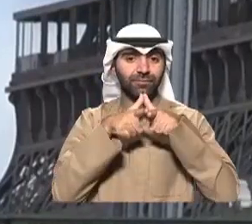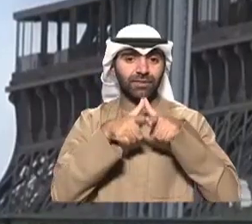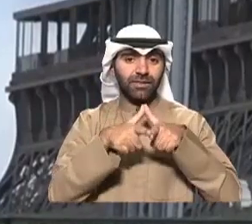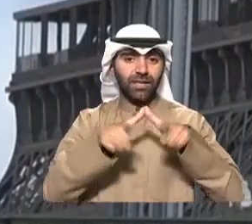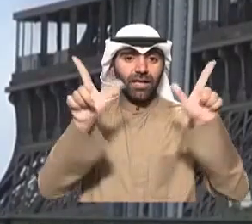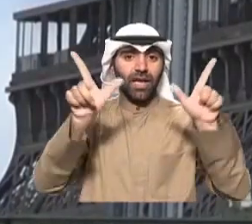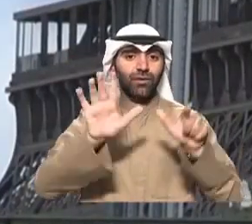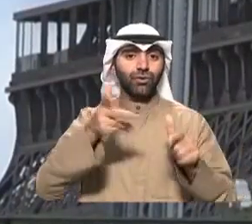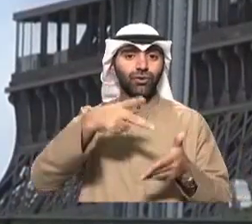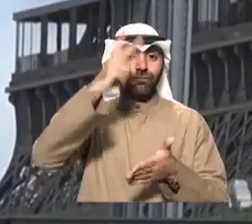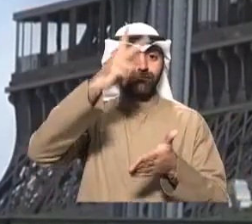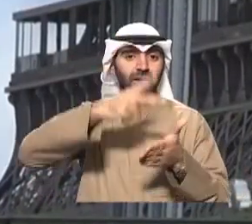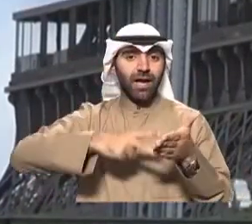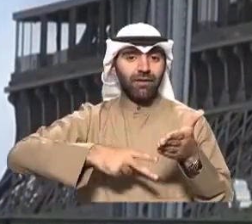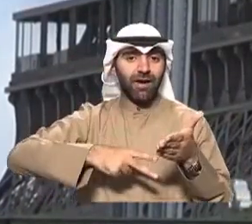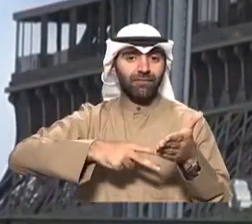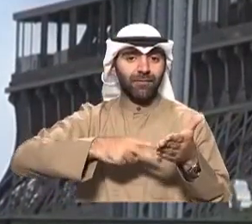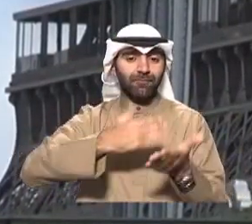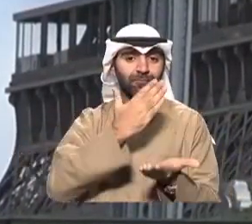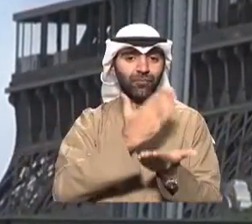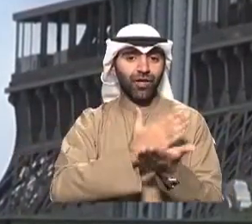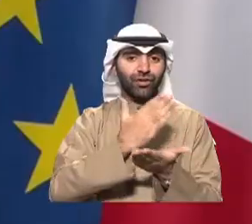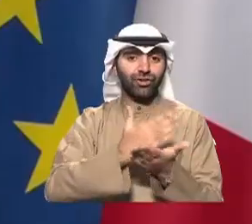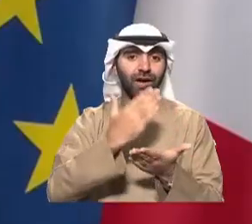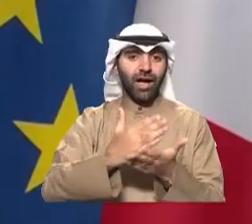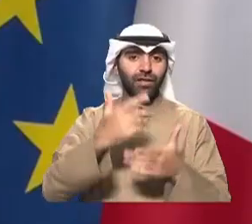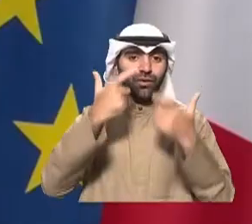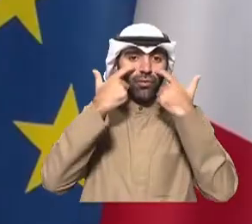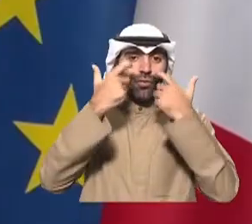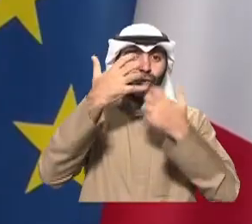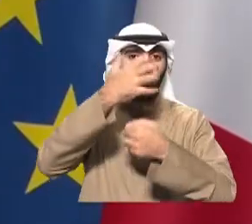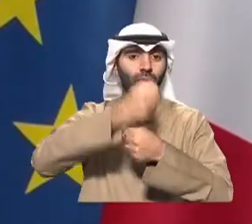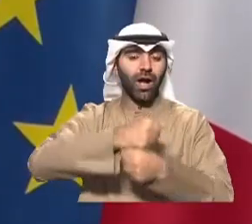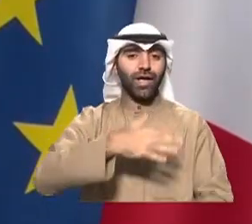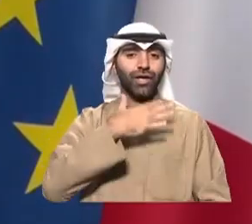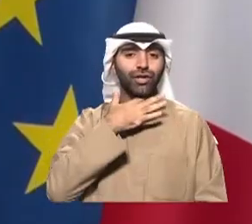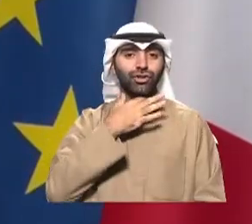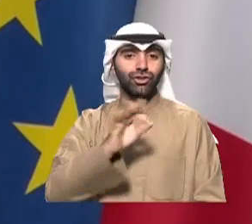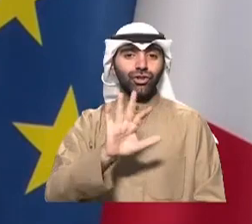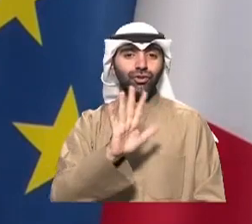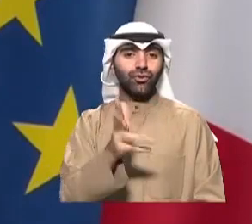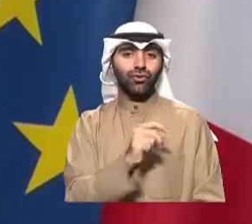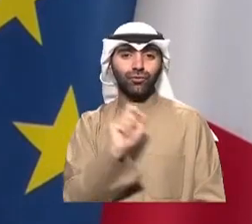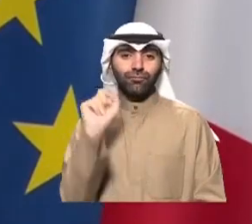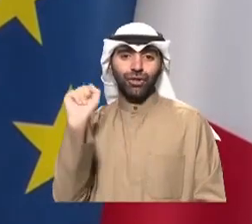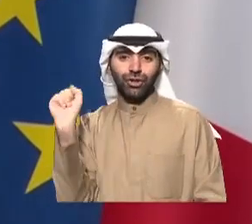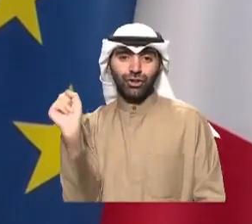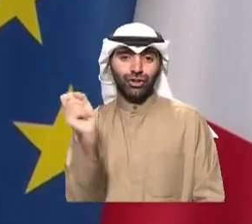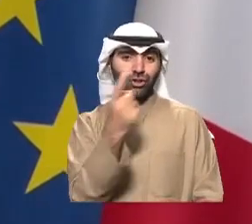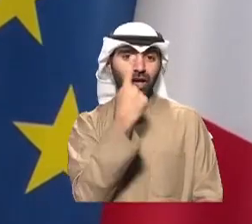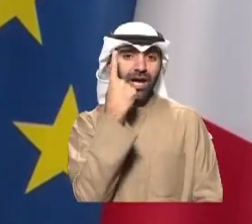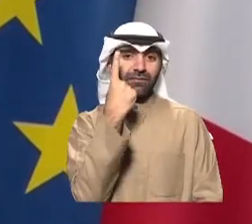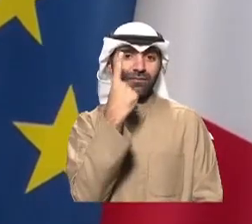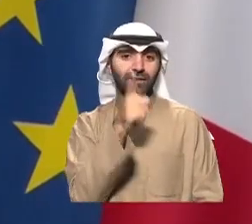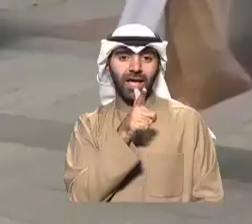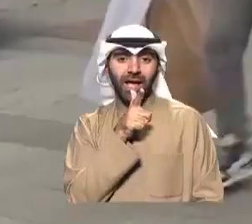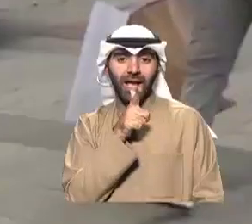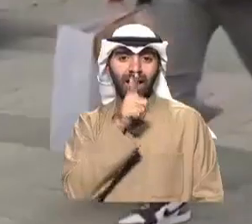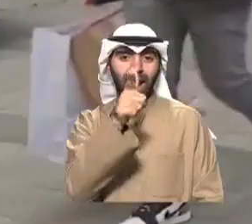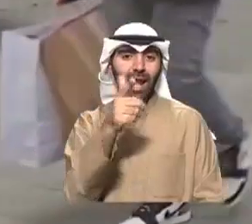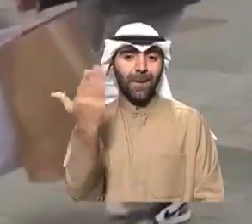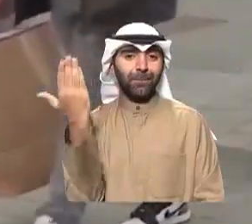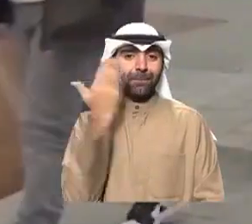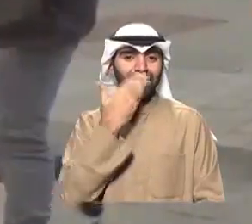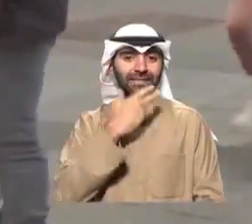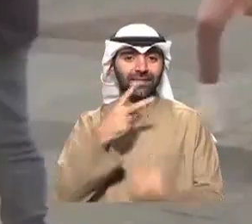من انتشار الوباء اعتبارا من اليوم ولمدة 4 أسابيع، في حين ستبقى المدارس مفتوحة.